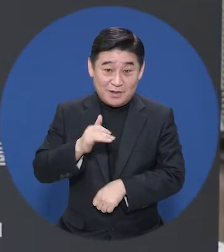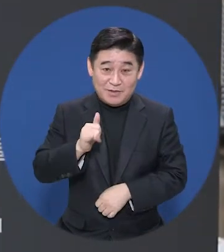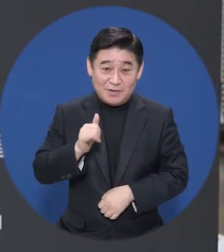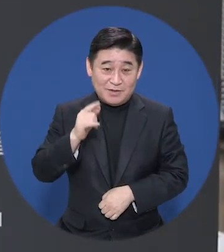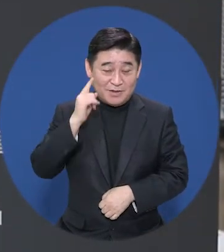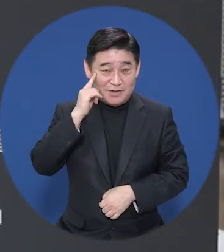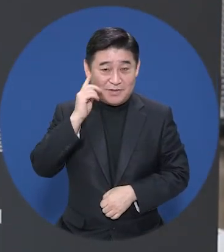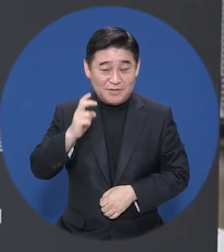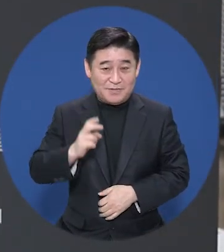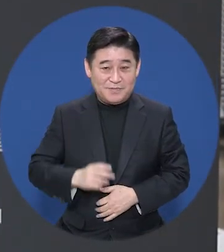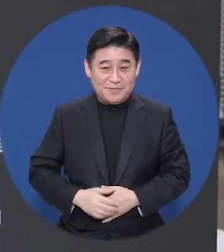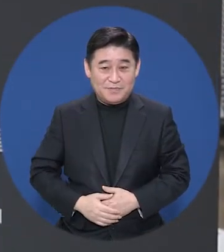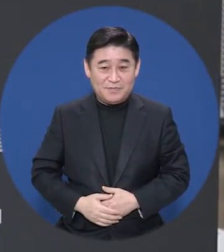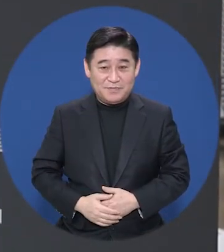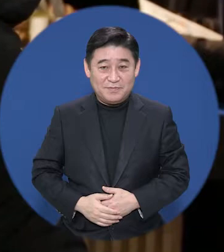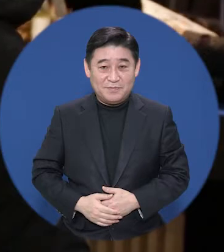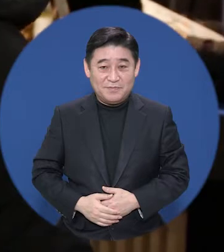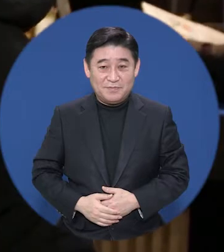거겠죠.